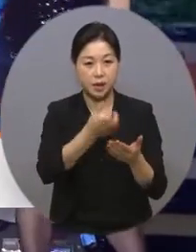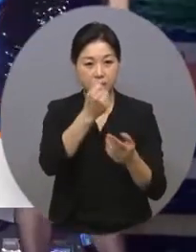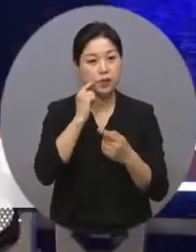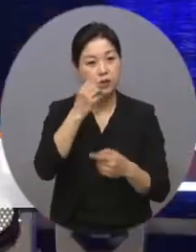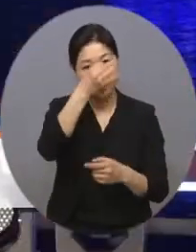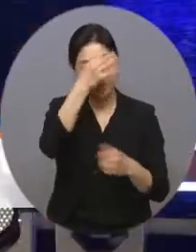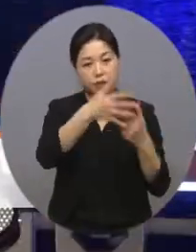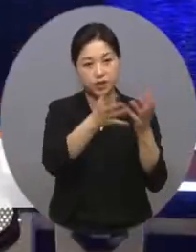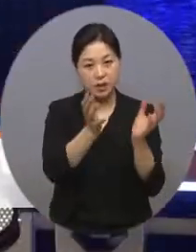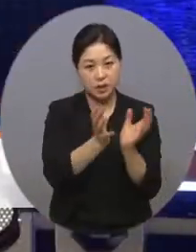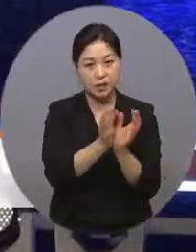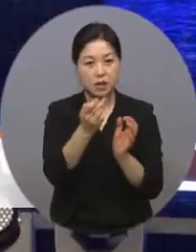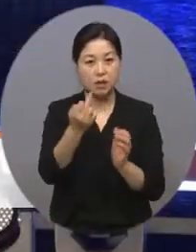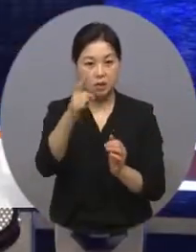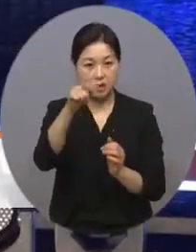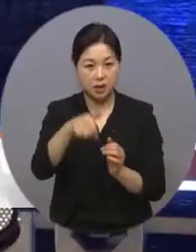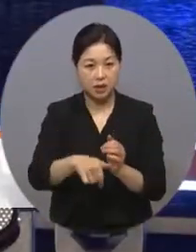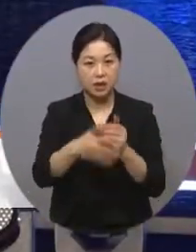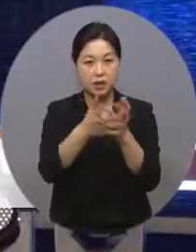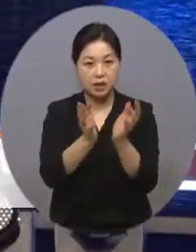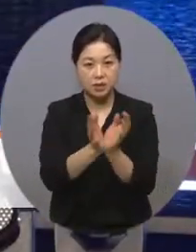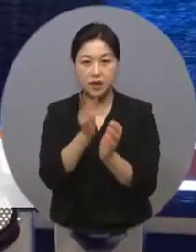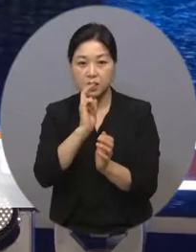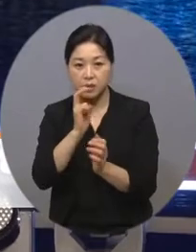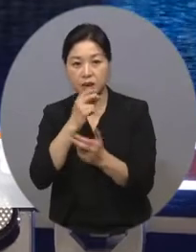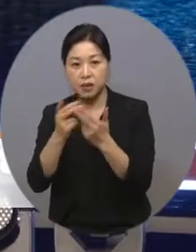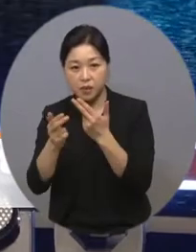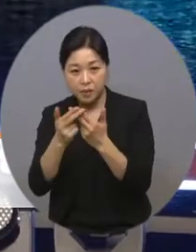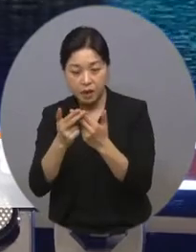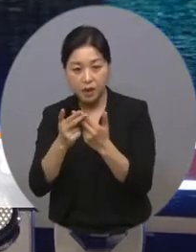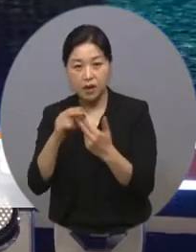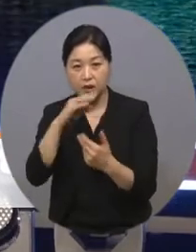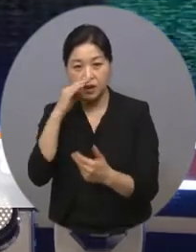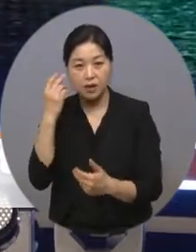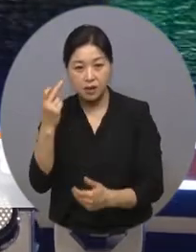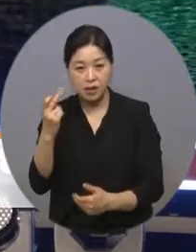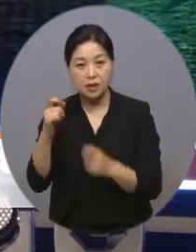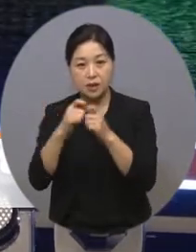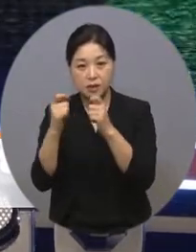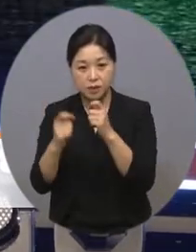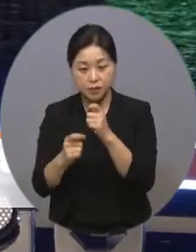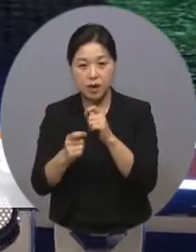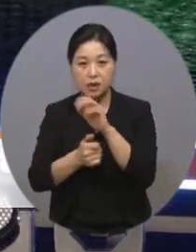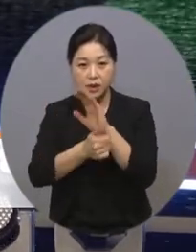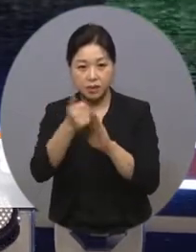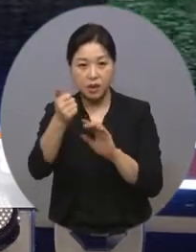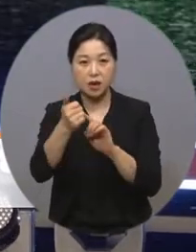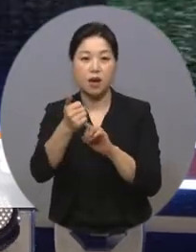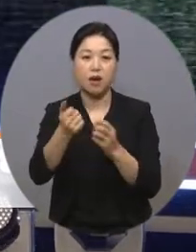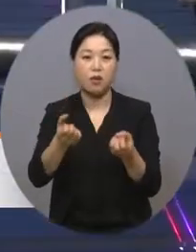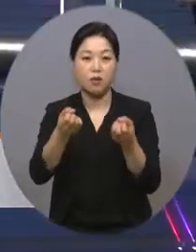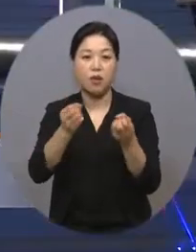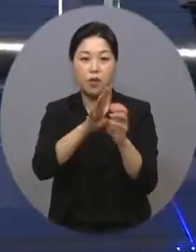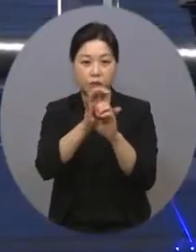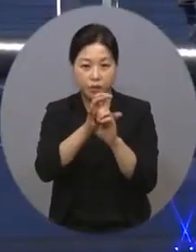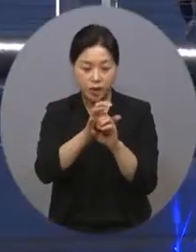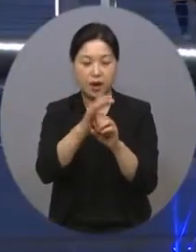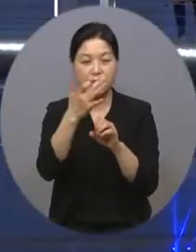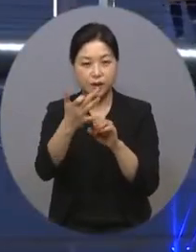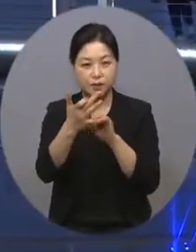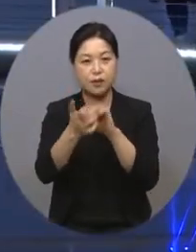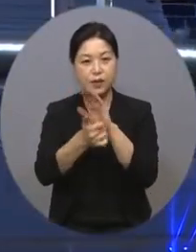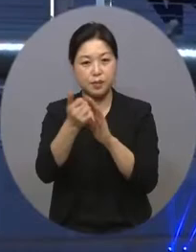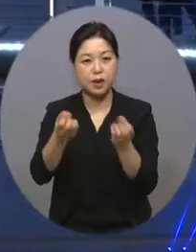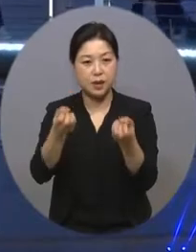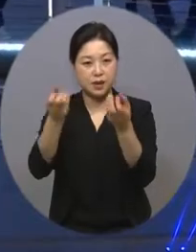팀 한국음악협회 예산 군 지부가 코로나 극복 희망 콘서트 로 축제의 서막을 열었습니다 예당 후